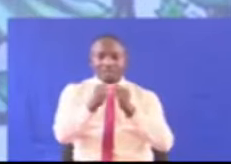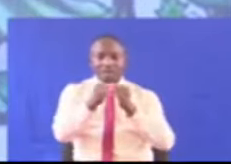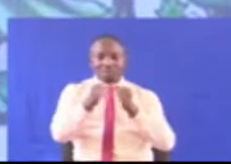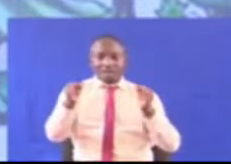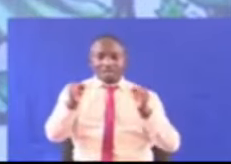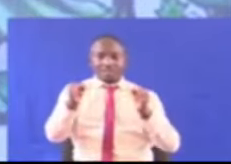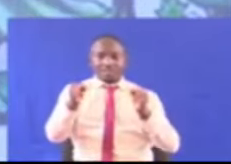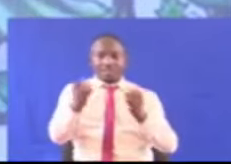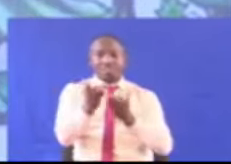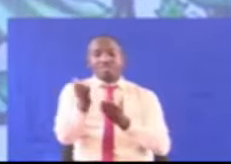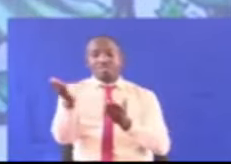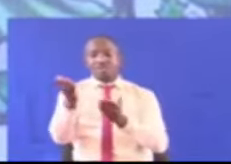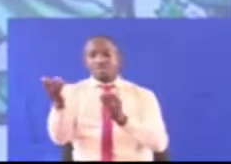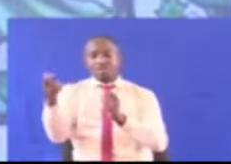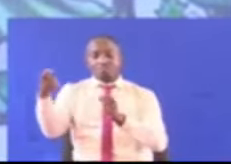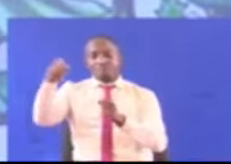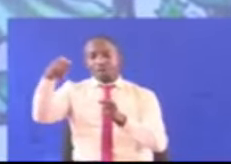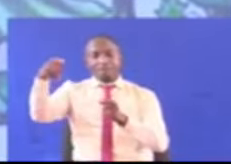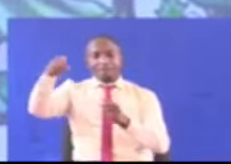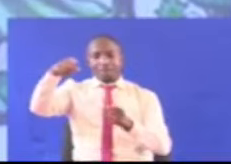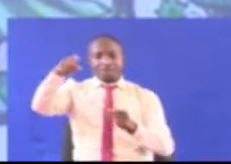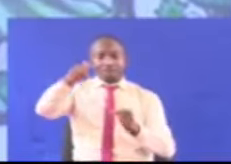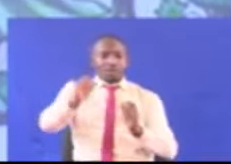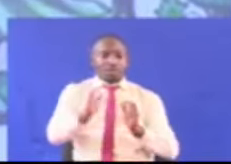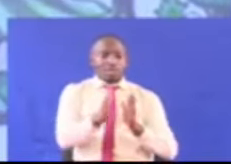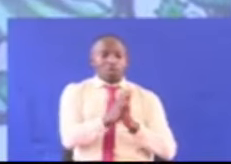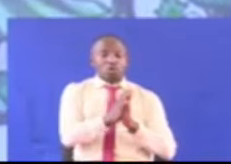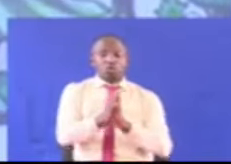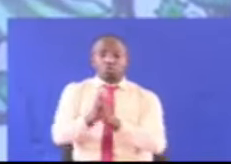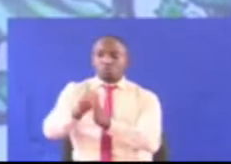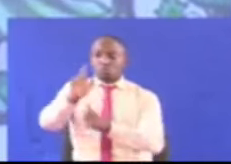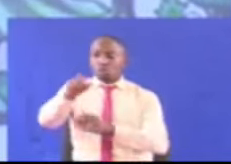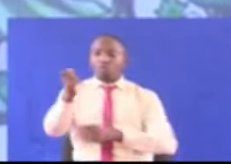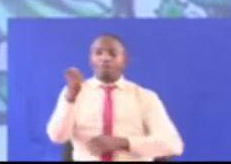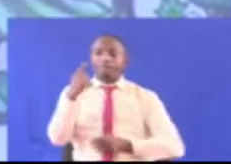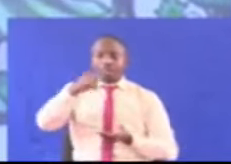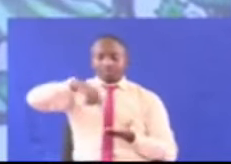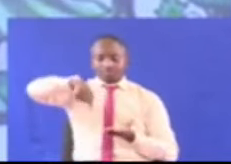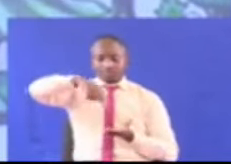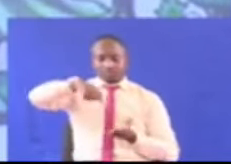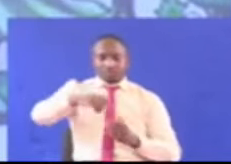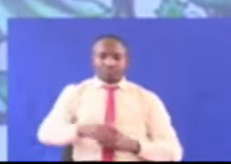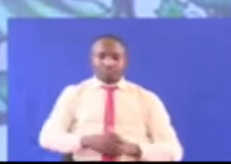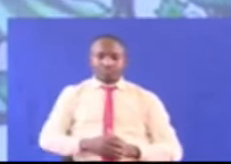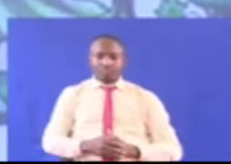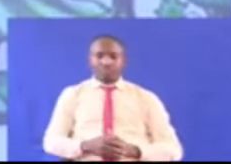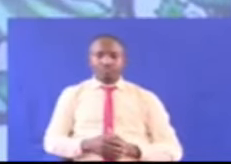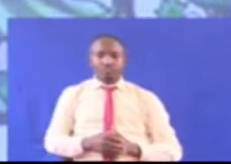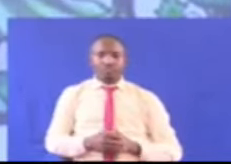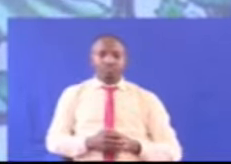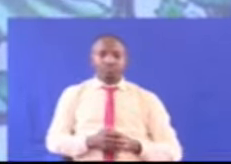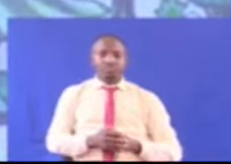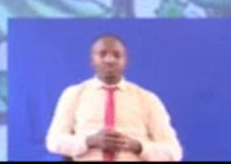hizi nafasi nyingine. Nashukuru sana wana Mbeya mjini wenzangu. Na